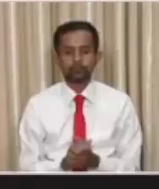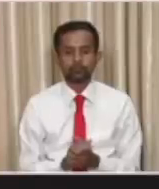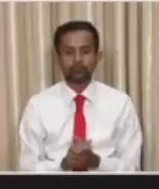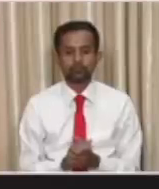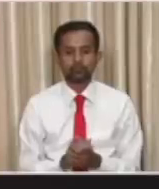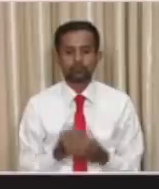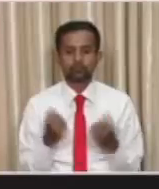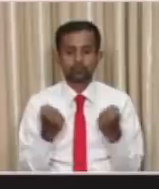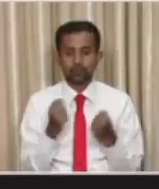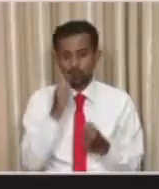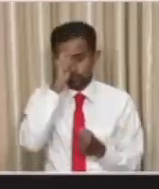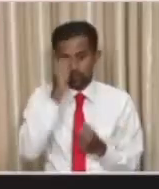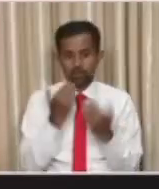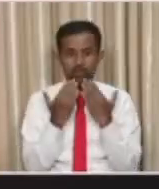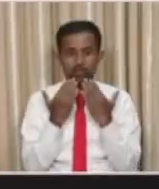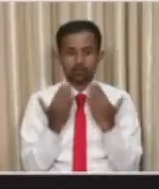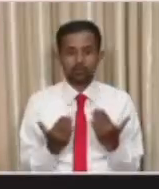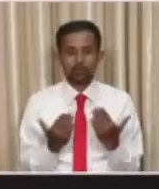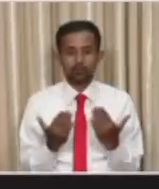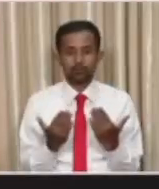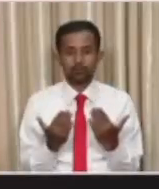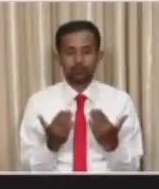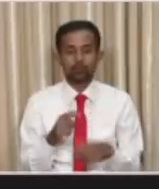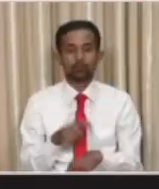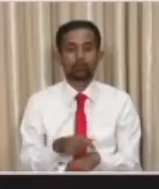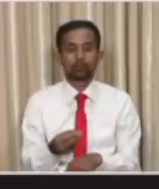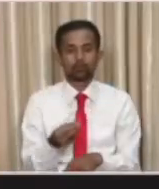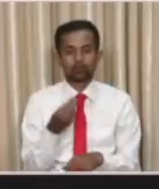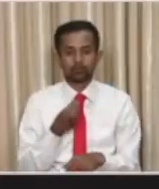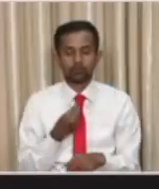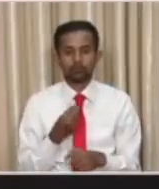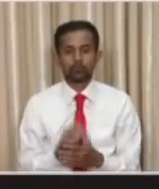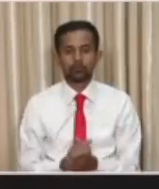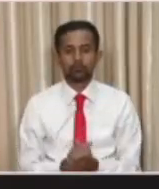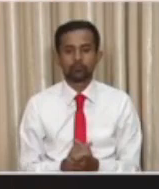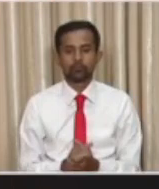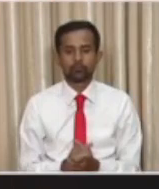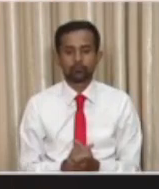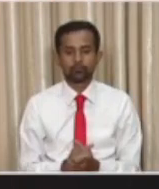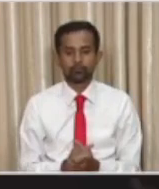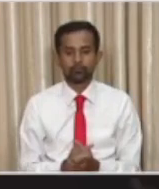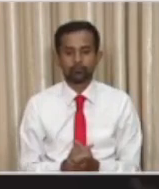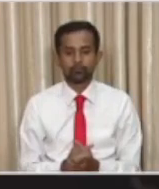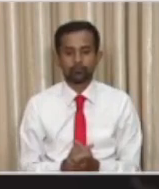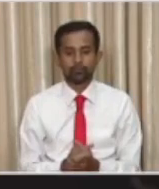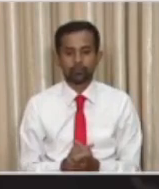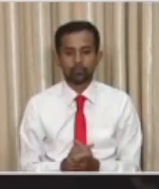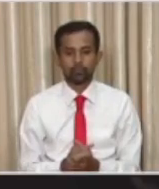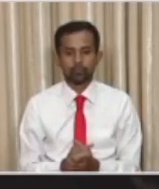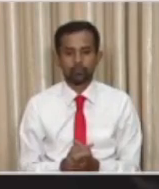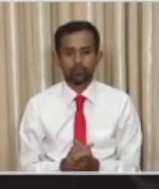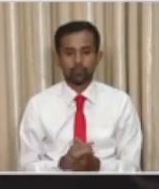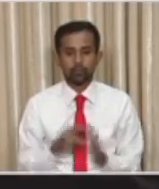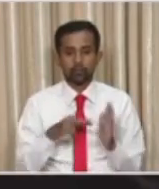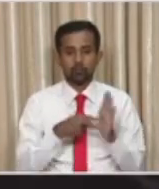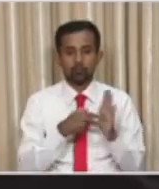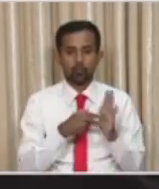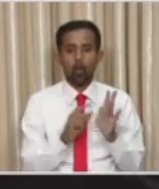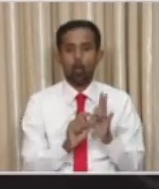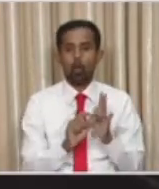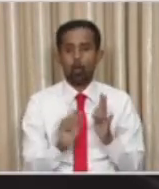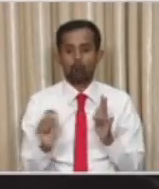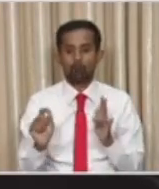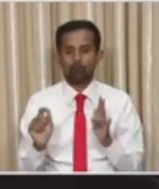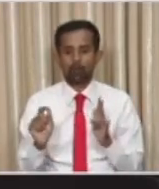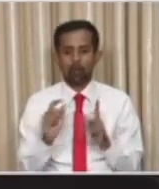ගරු සභාපතිතුමනි බිහිවෙන ස්තුතිවන්ත වෙනවා මට මේ කාලය ලබා දීම පිළිබඳව විශේෂයෙන්ම බජට් ඔෆිස් එකක් අපේ